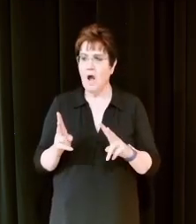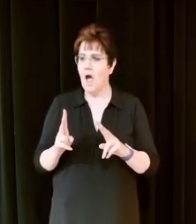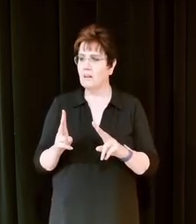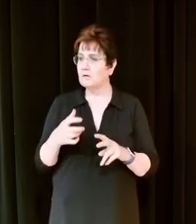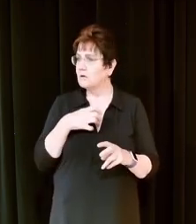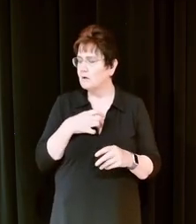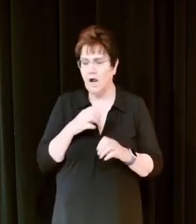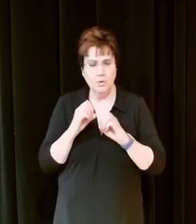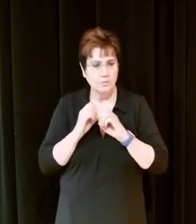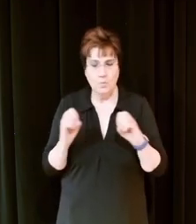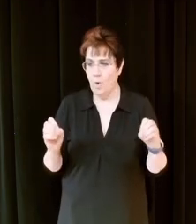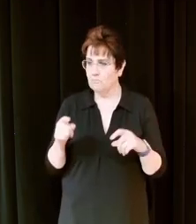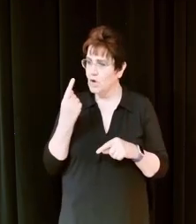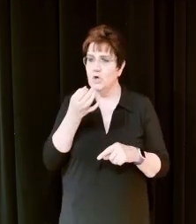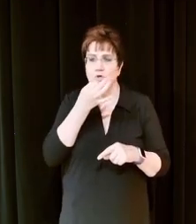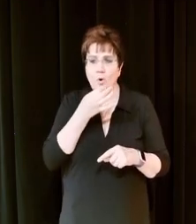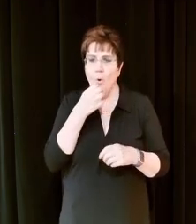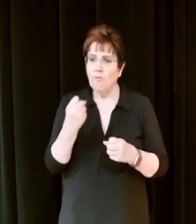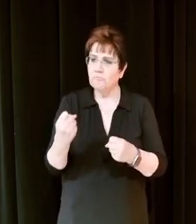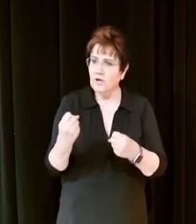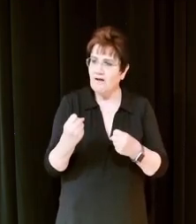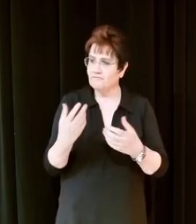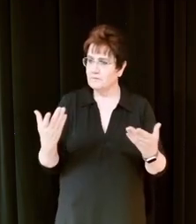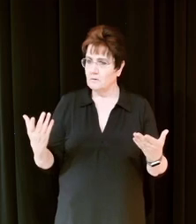junge, vitale Frau, der man das, aber